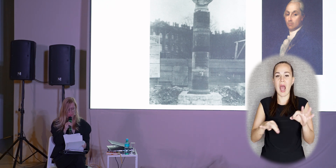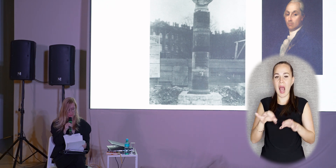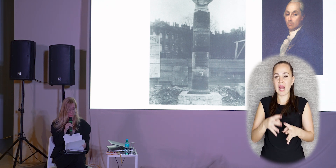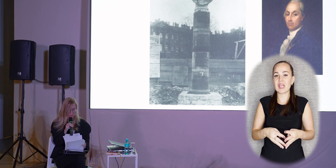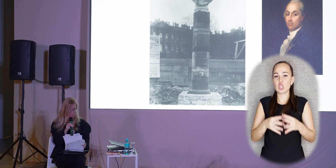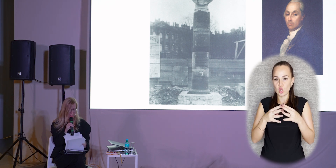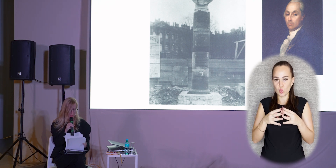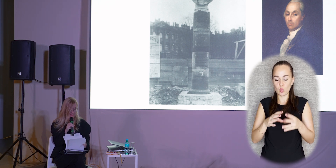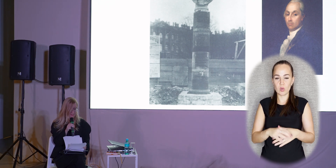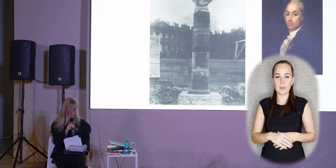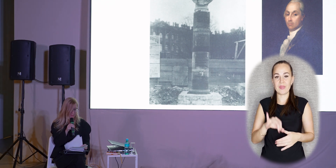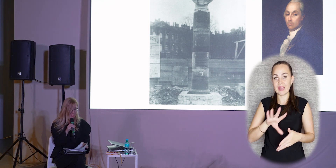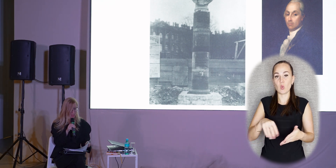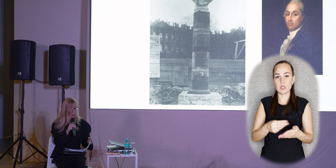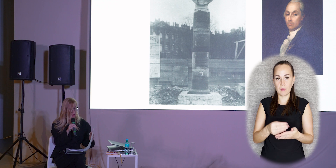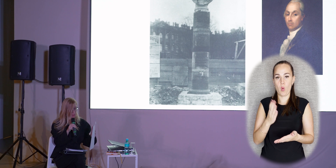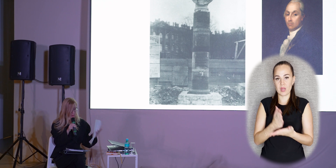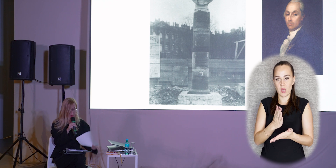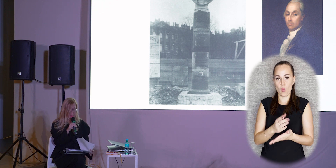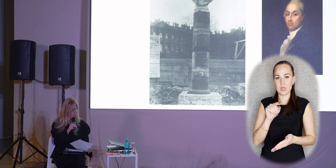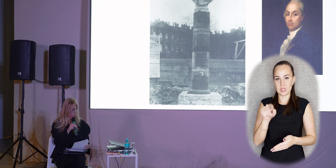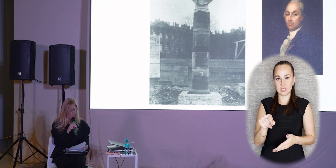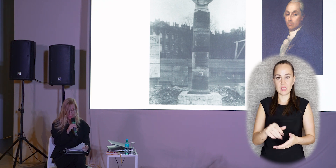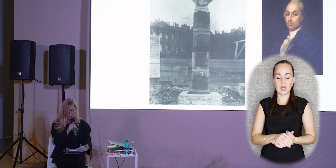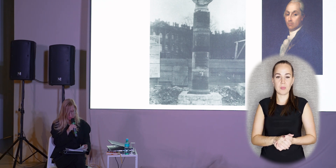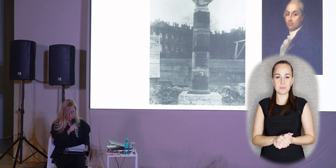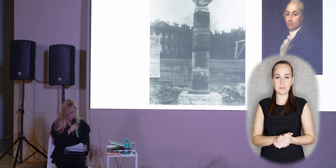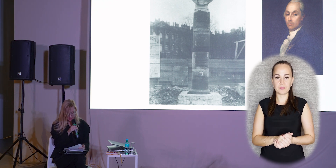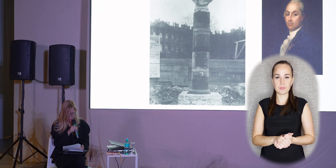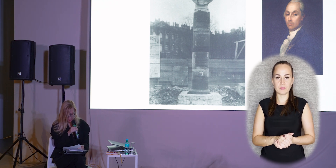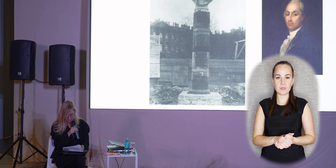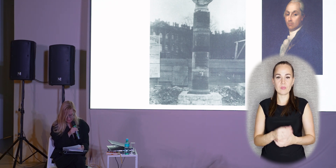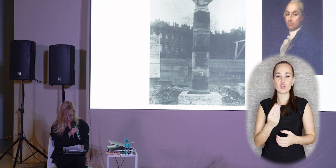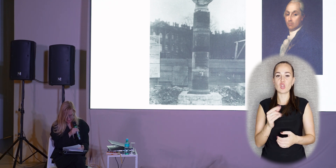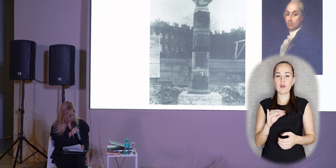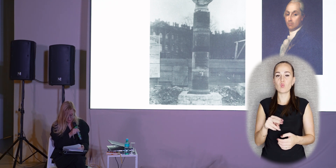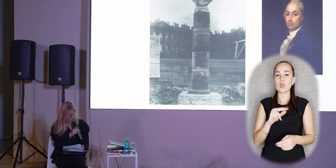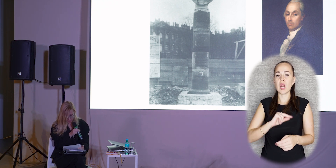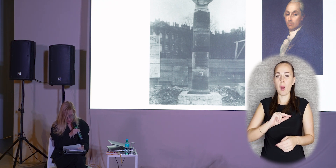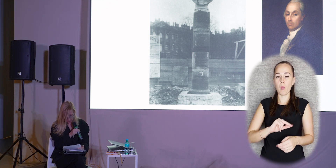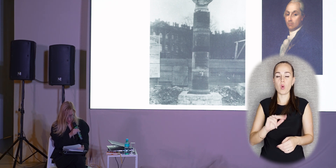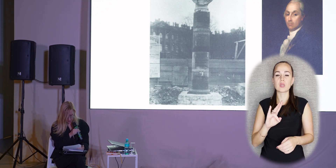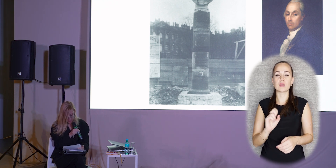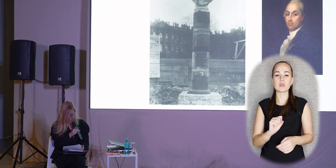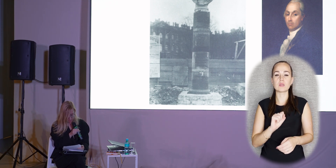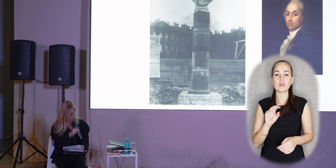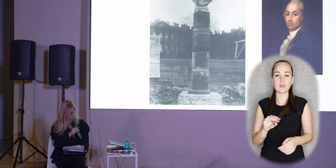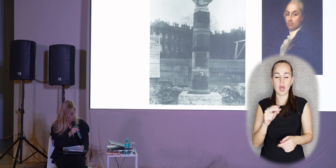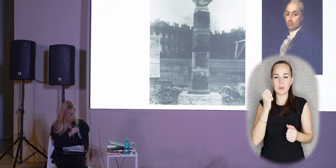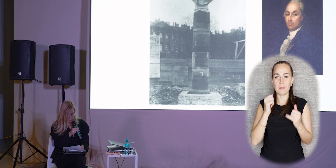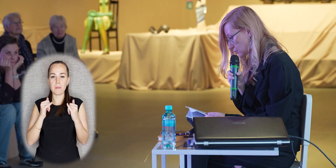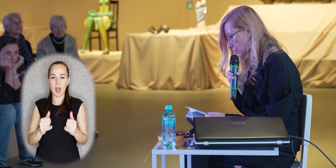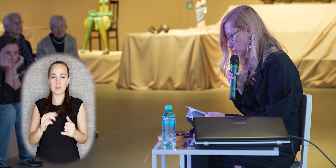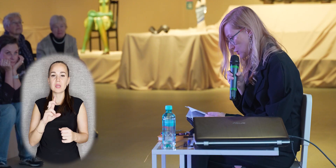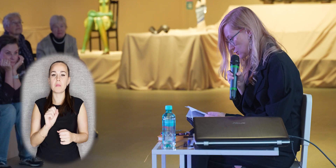где благополучно находятся и по сей день. Кроме того, Шервод работал над памятниками